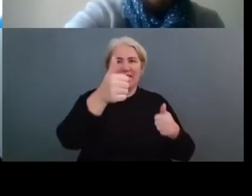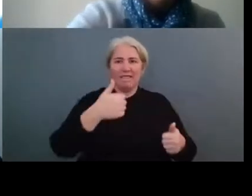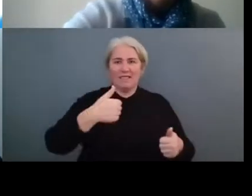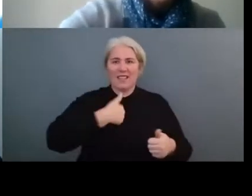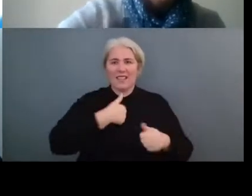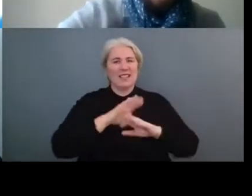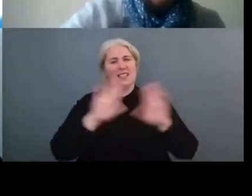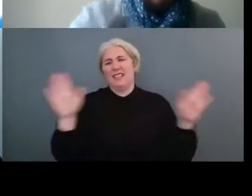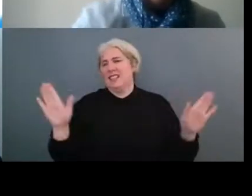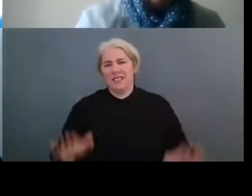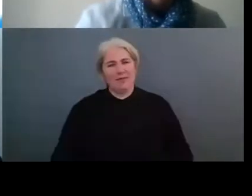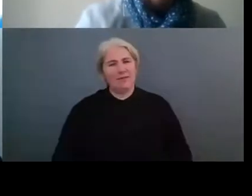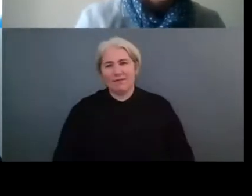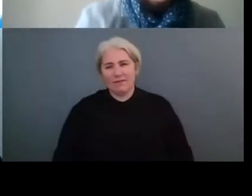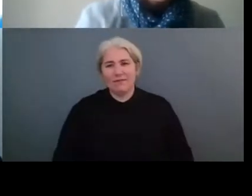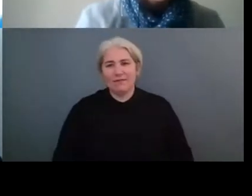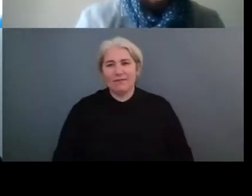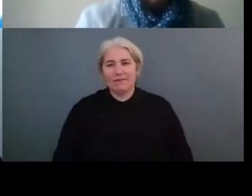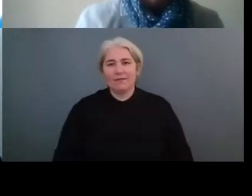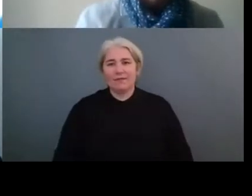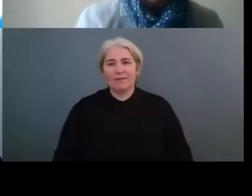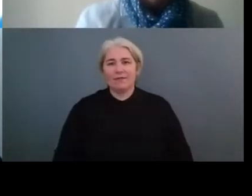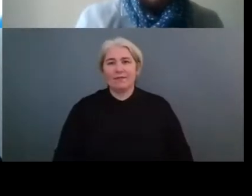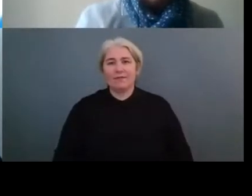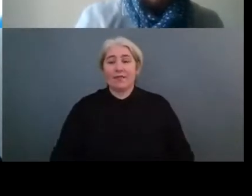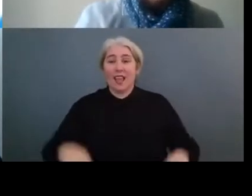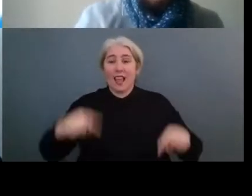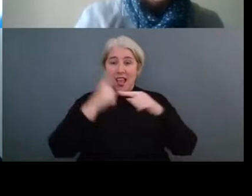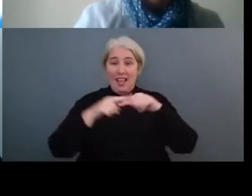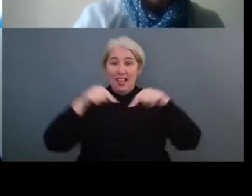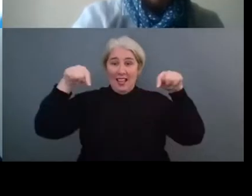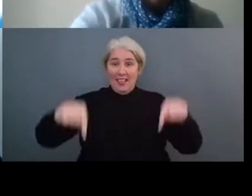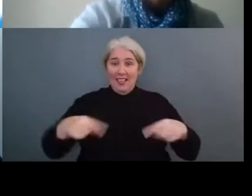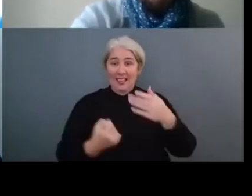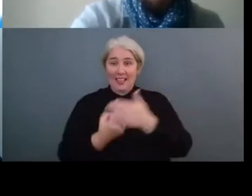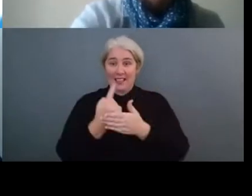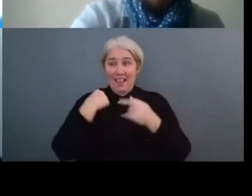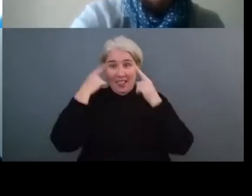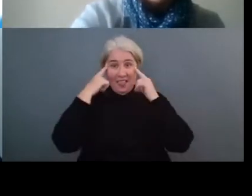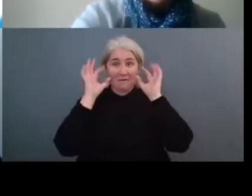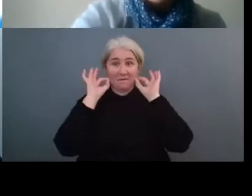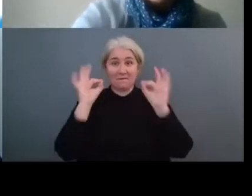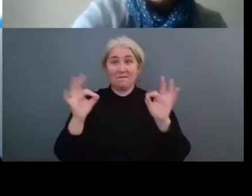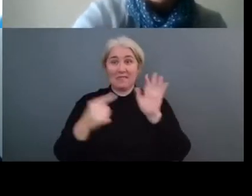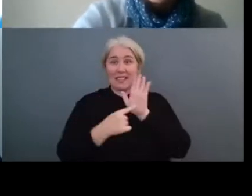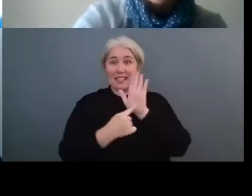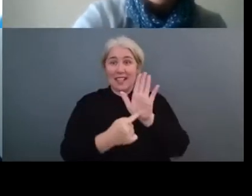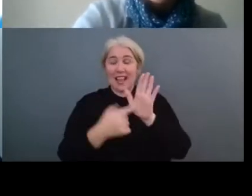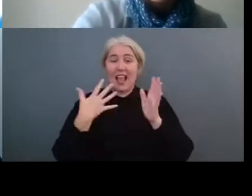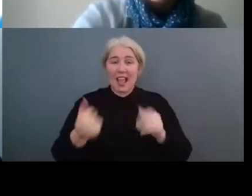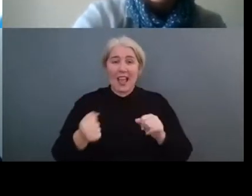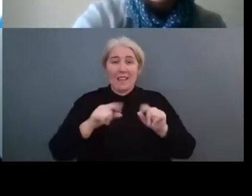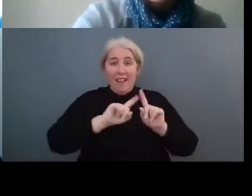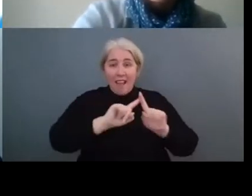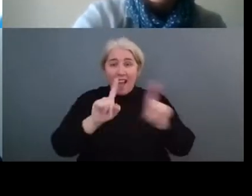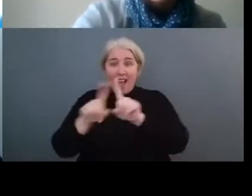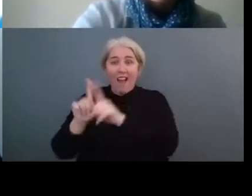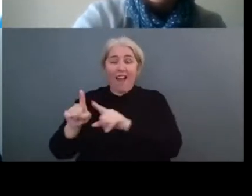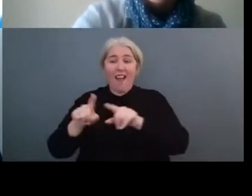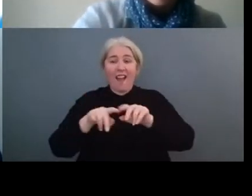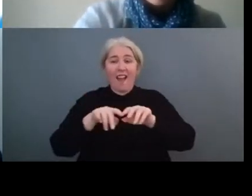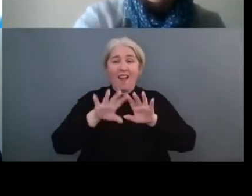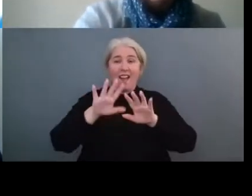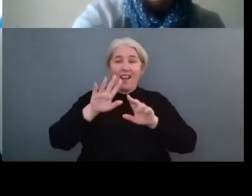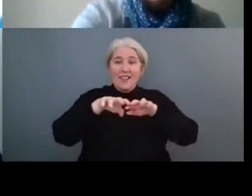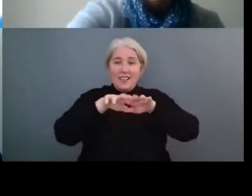de se dire que sur chaque table ronde, finalement, on a eu toute une pluralité d'acteurs pour débattre sur ces sujets. Et c'est en ce faire-là qu'il faut